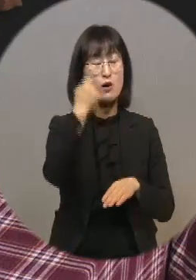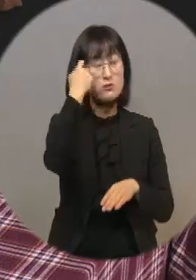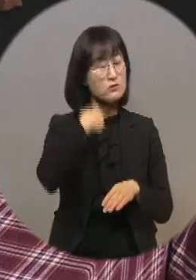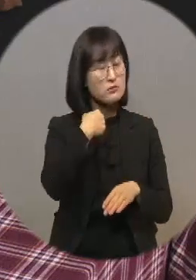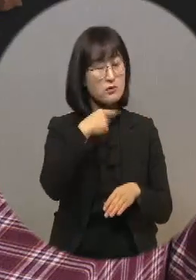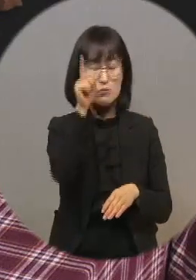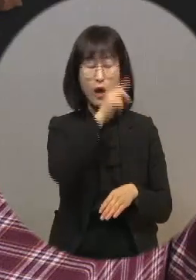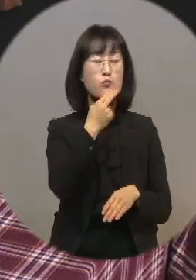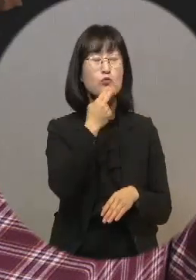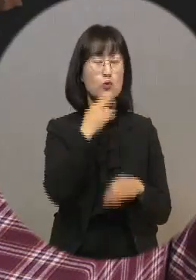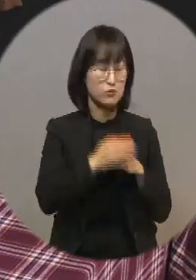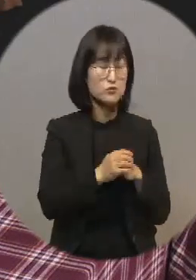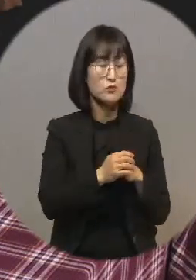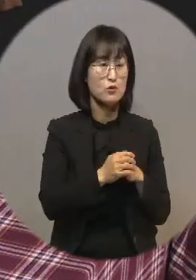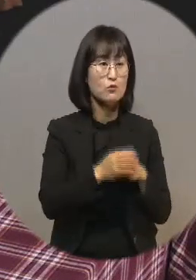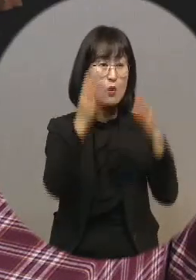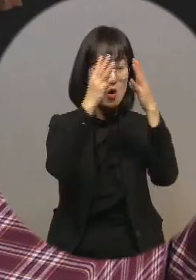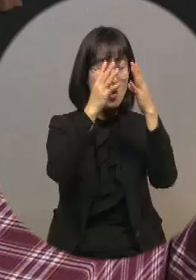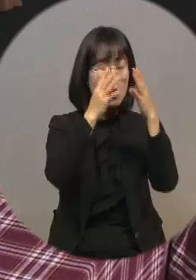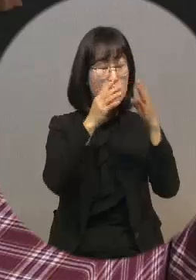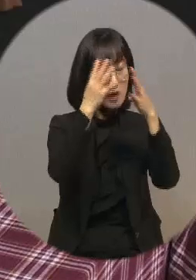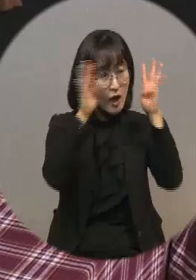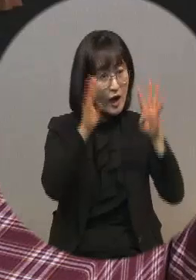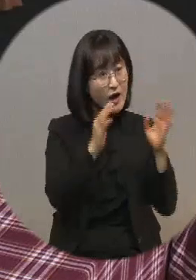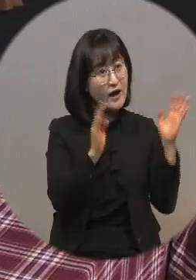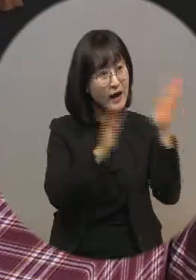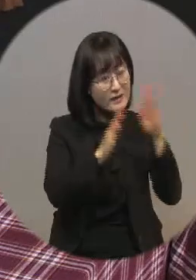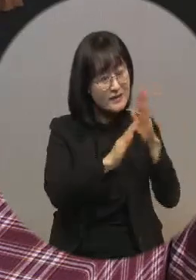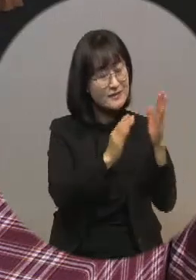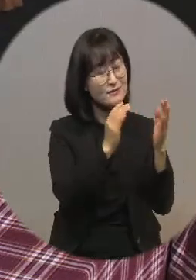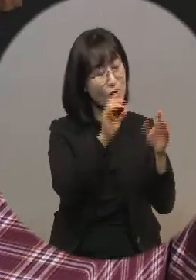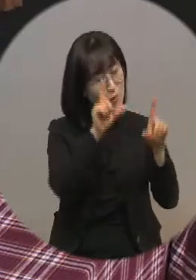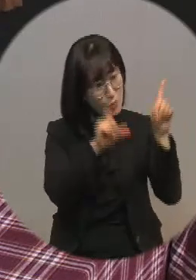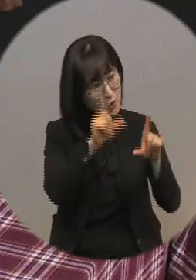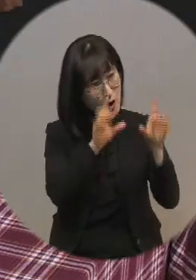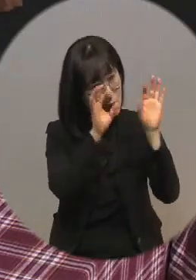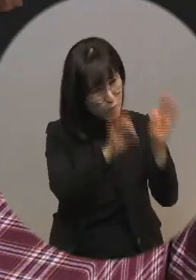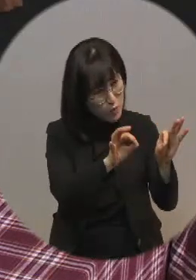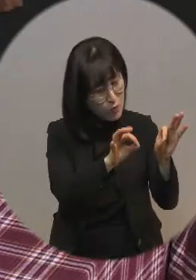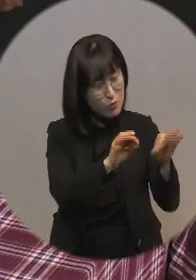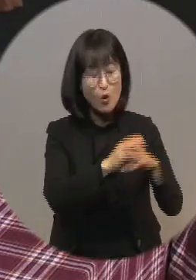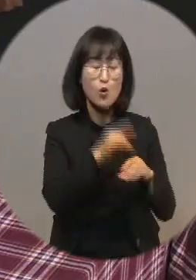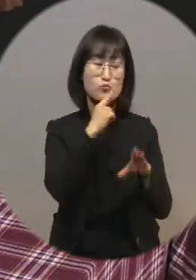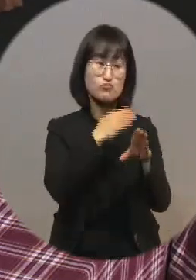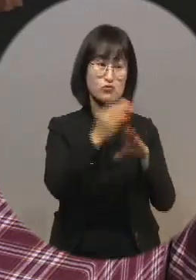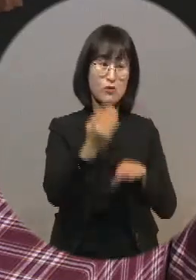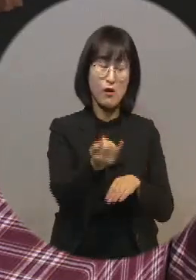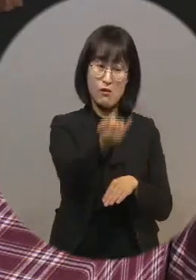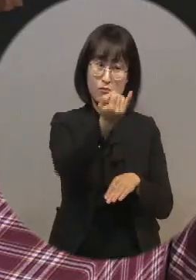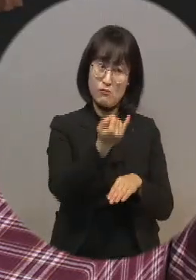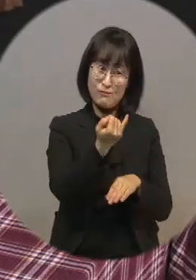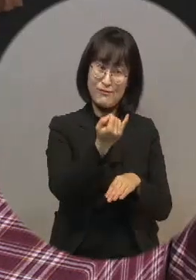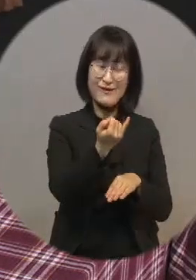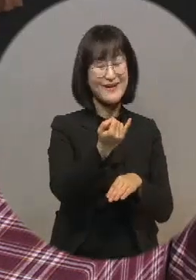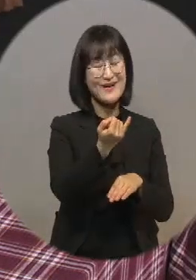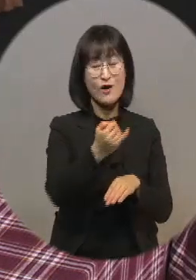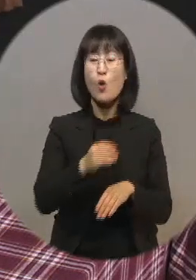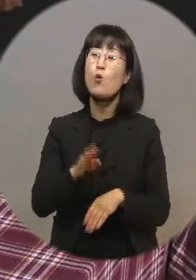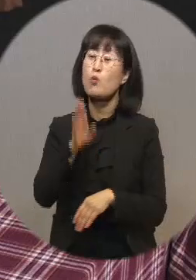하면은 약간 어눌한 한국말에 약간 그렇지 않더라고요. 제가 예. 프로그램 진행해 보니까 북한에서 오신 분들이 우리보다 더해.